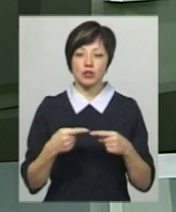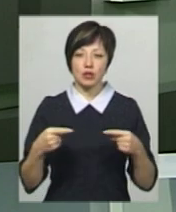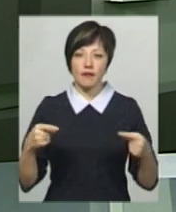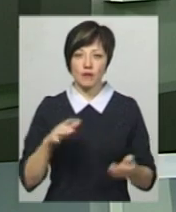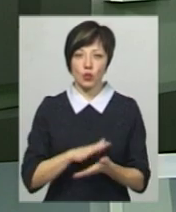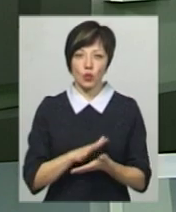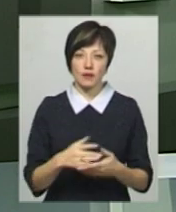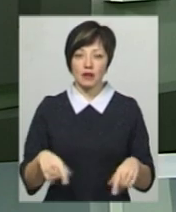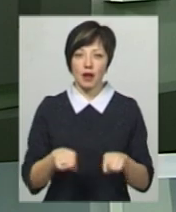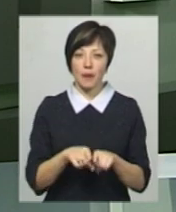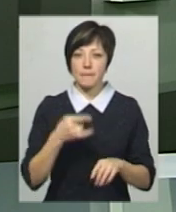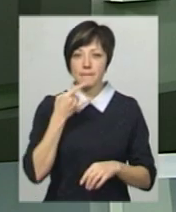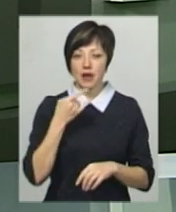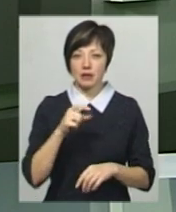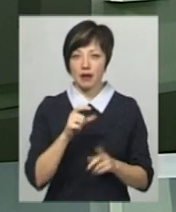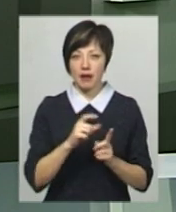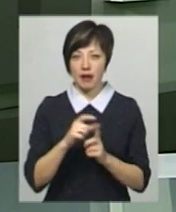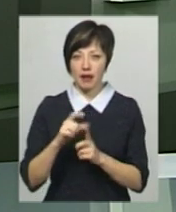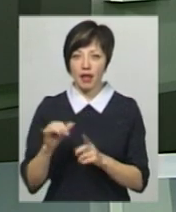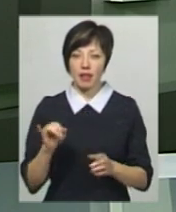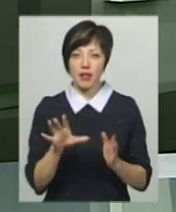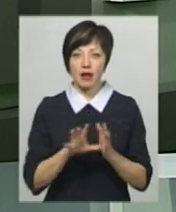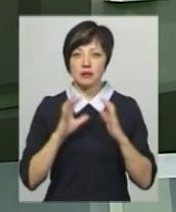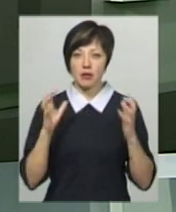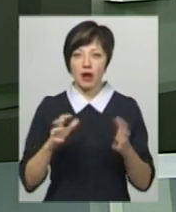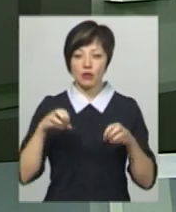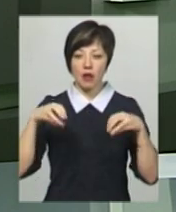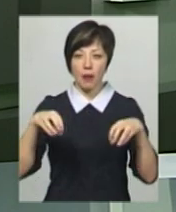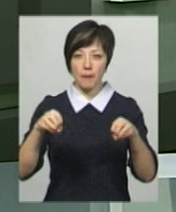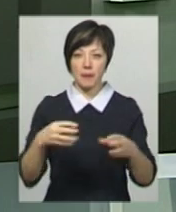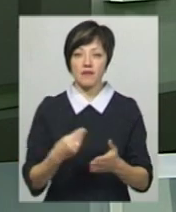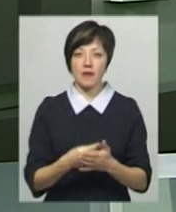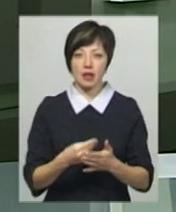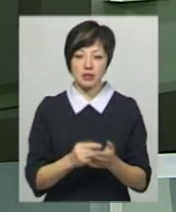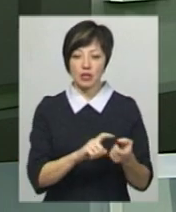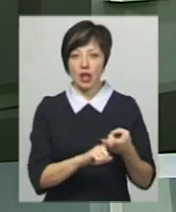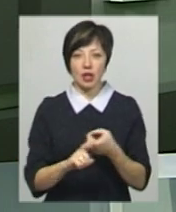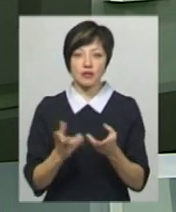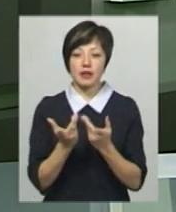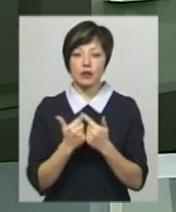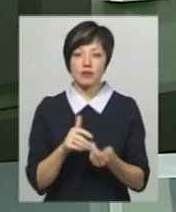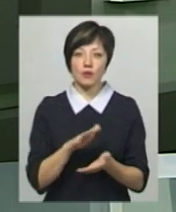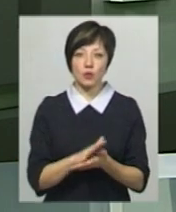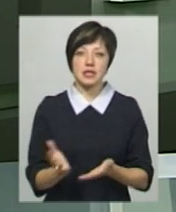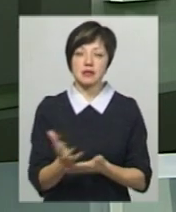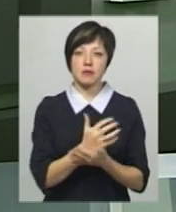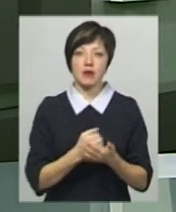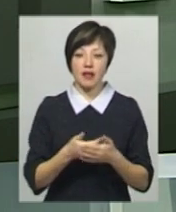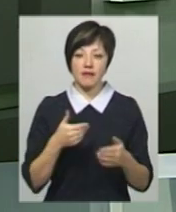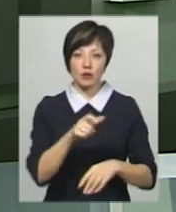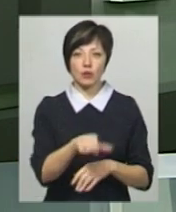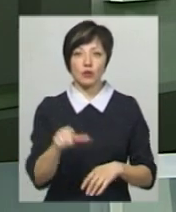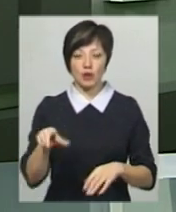відходів, таких як батарейки та енергозберігаючі лампи. Вартість залежить від кількості відходів, які зібрали від